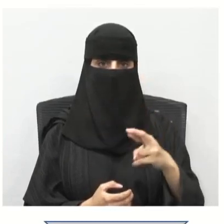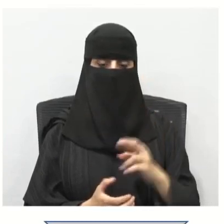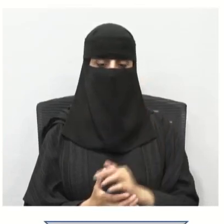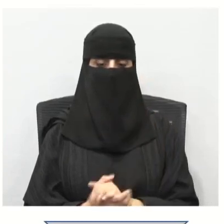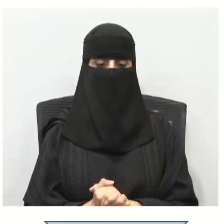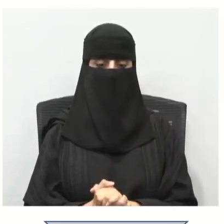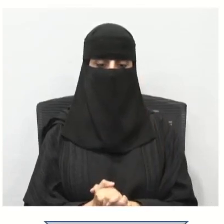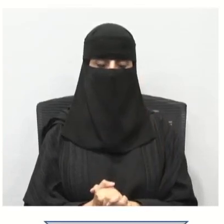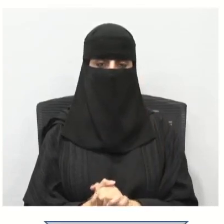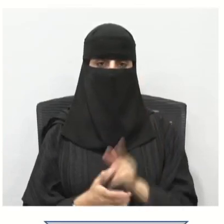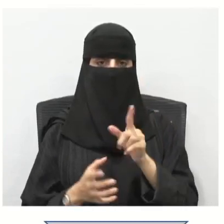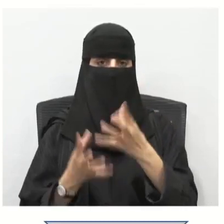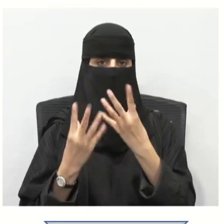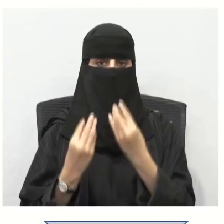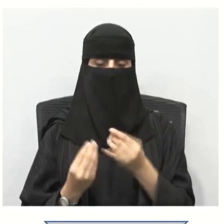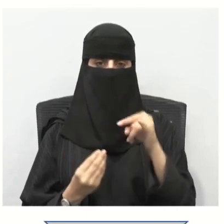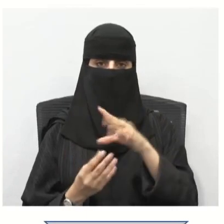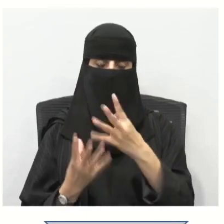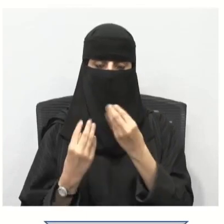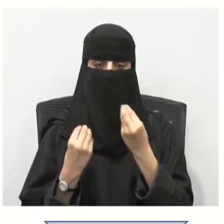حازم ما اجملها